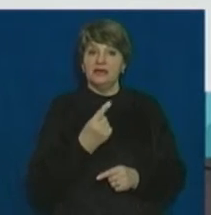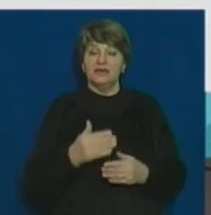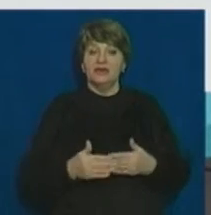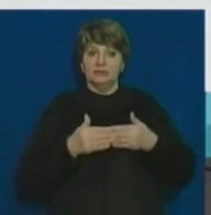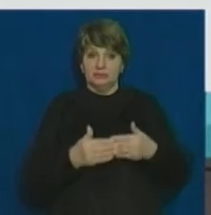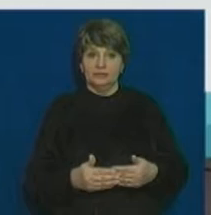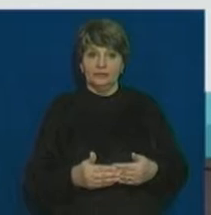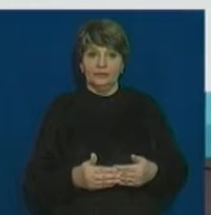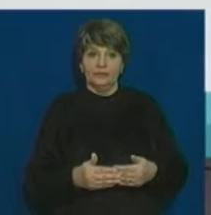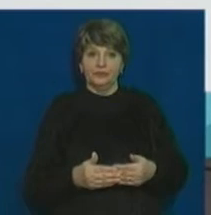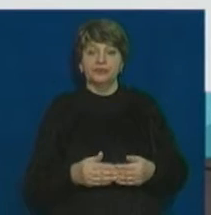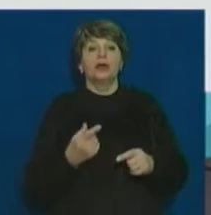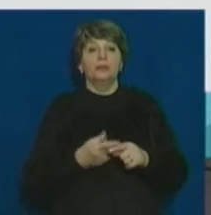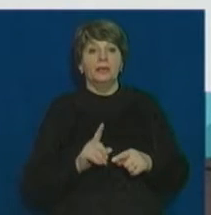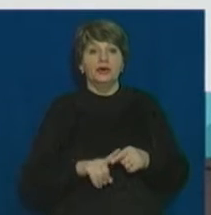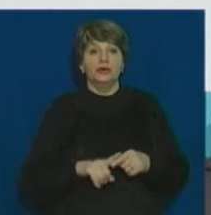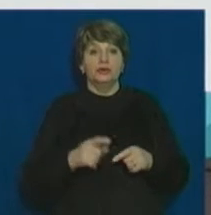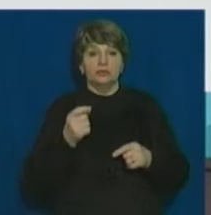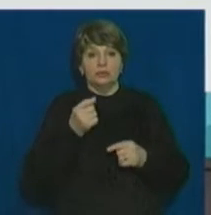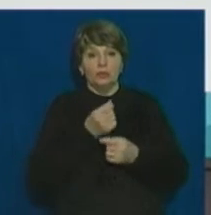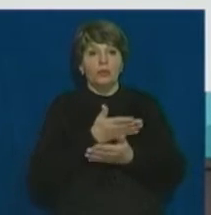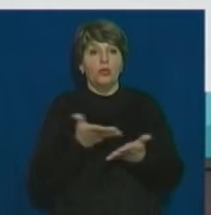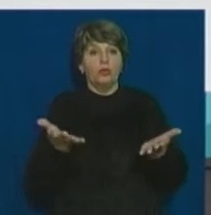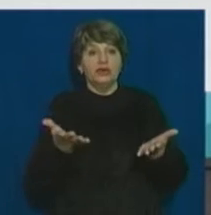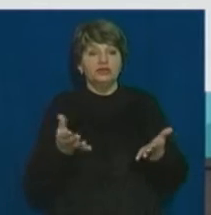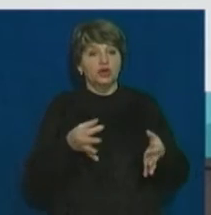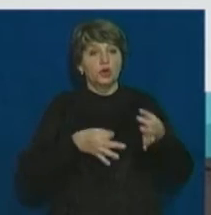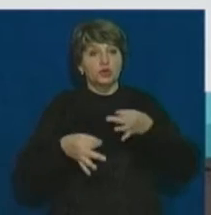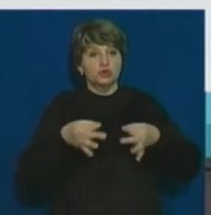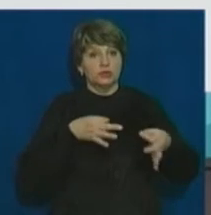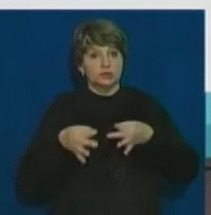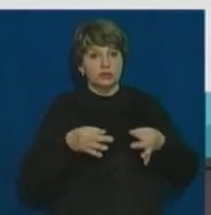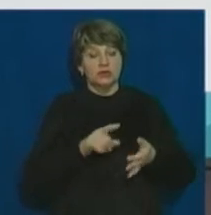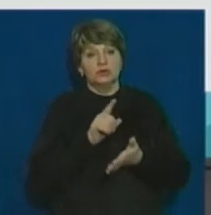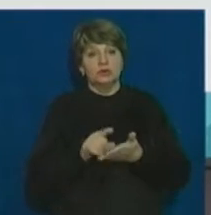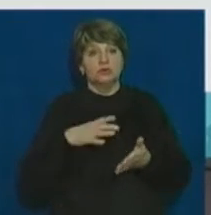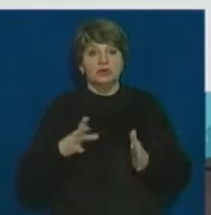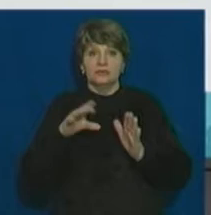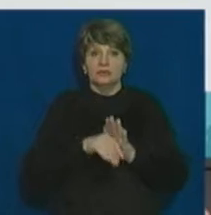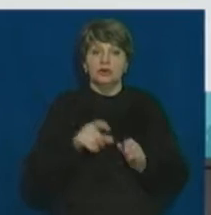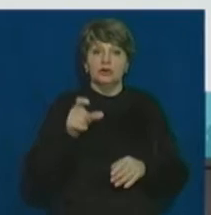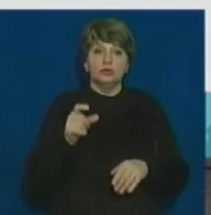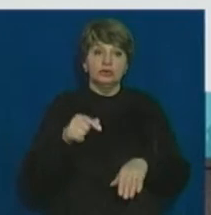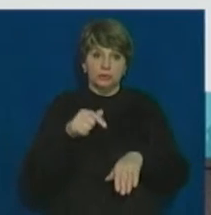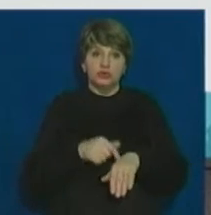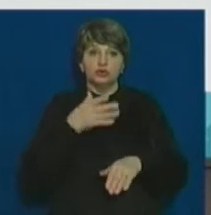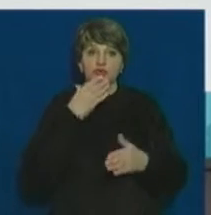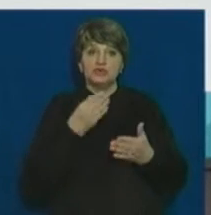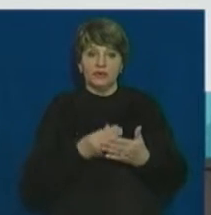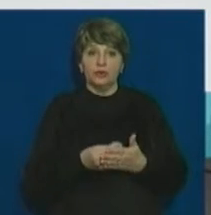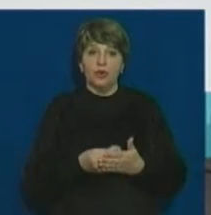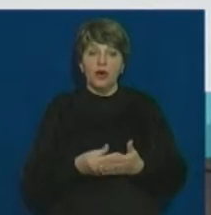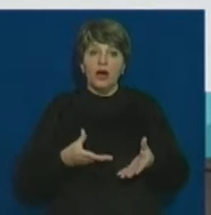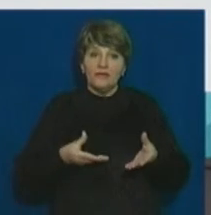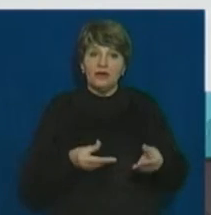те публічна консультація, проведена таким шляхом, вона має бути втілена. Відповідно, люди відчують свій вплив на те, що